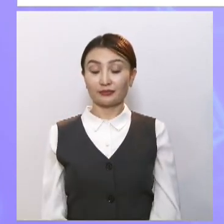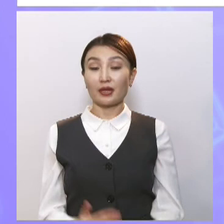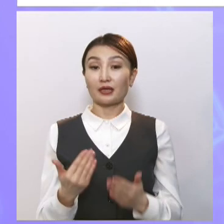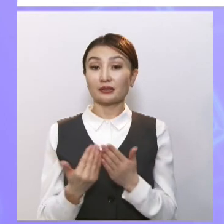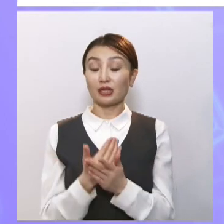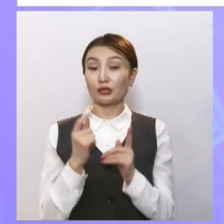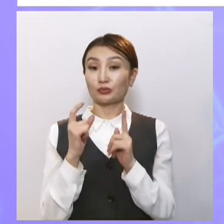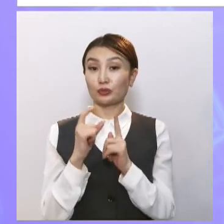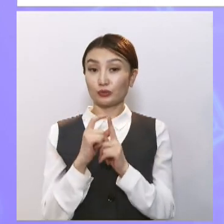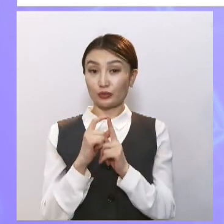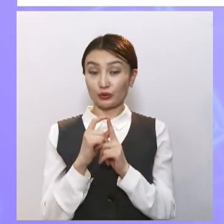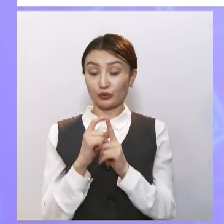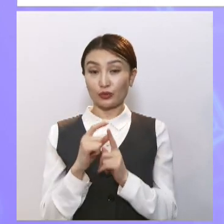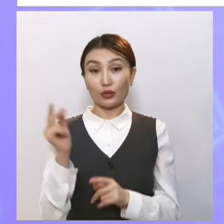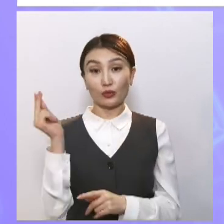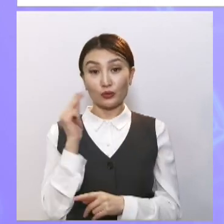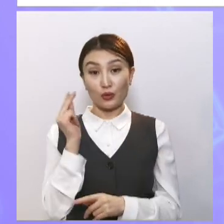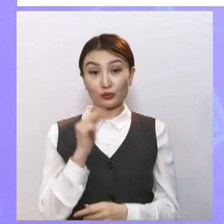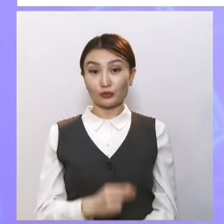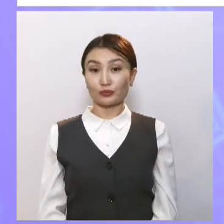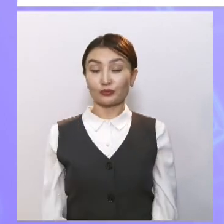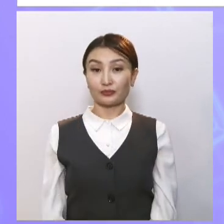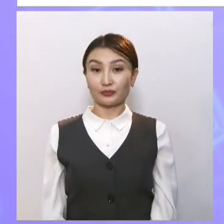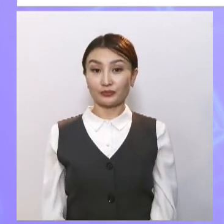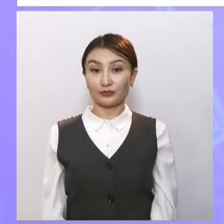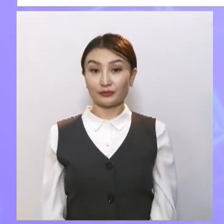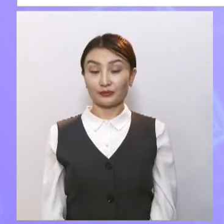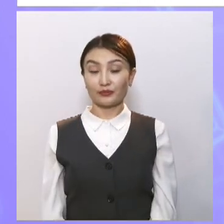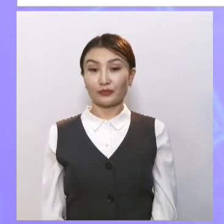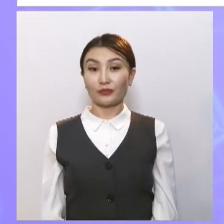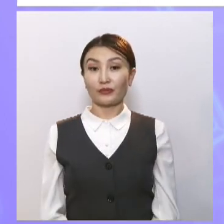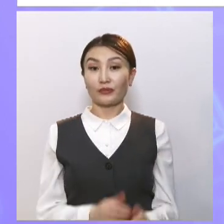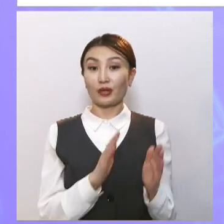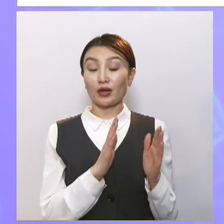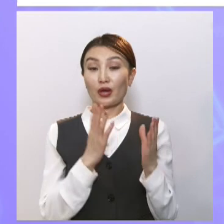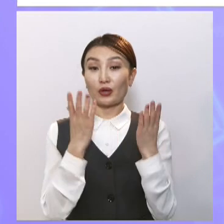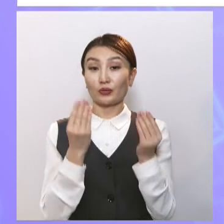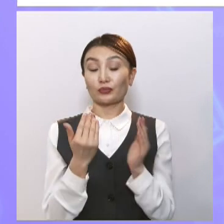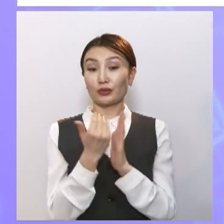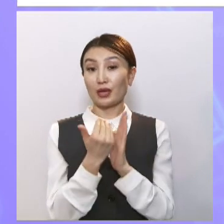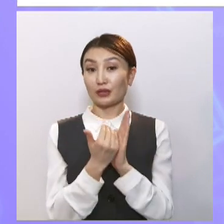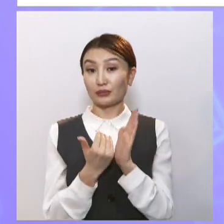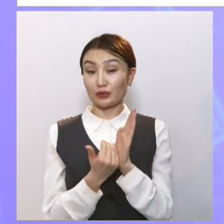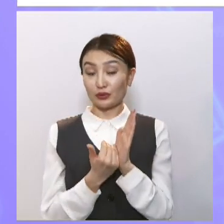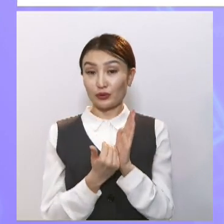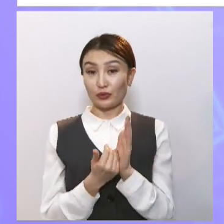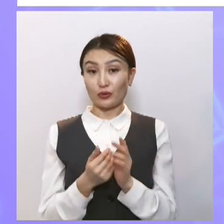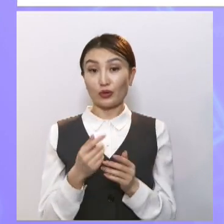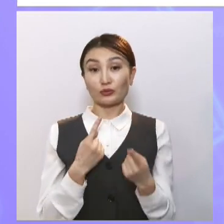Жаңы сөздерді үйрендік. Күн тәртібі жөнінді сүйлөштік.